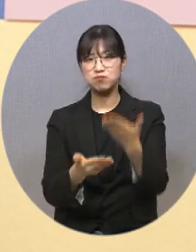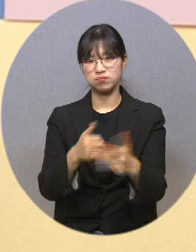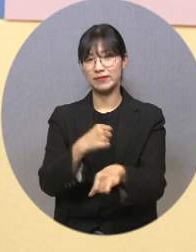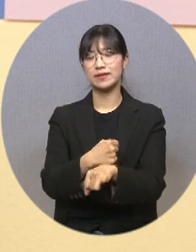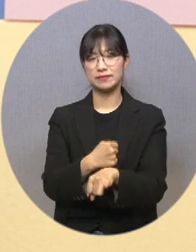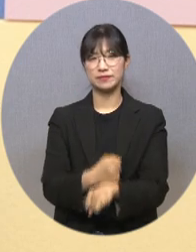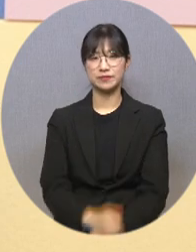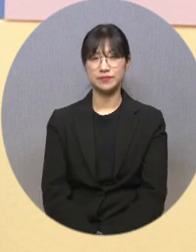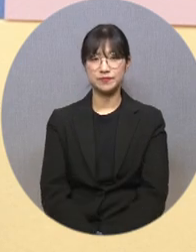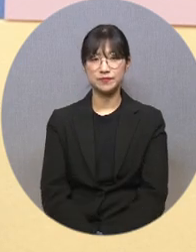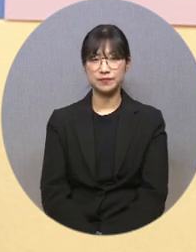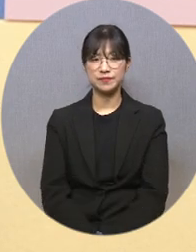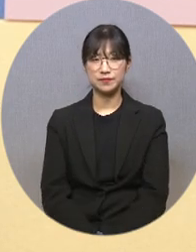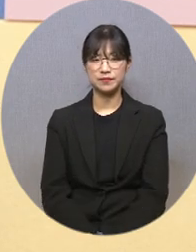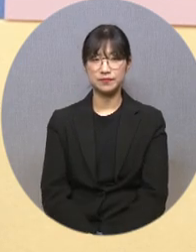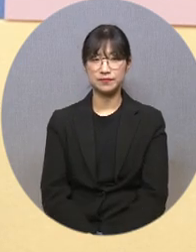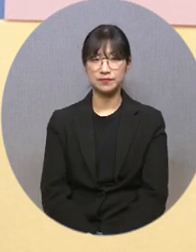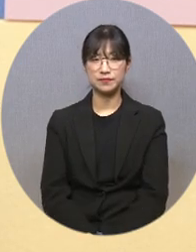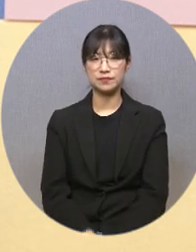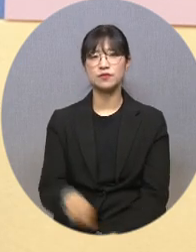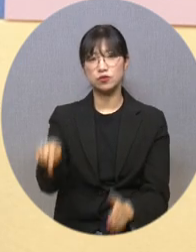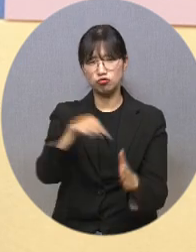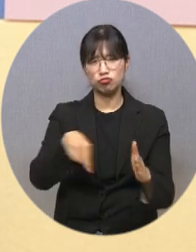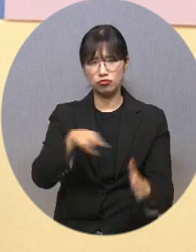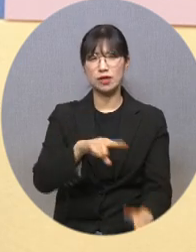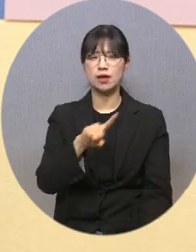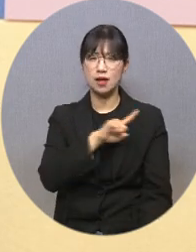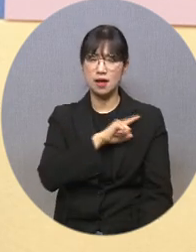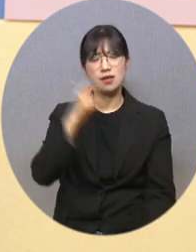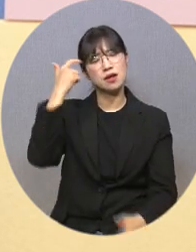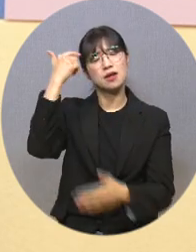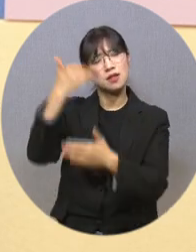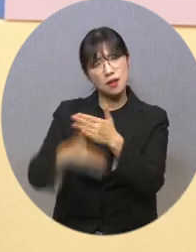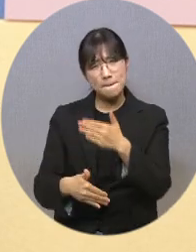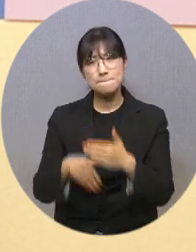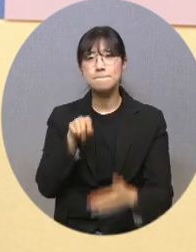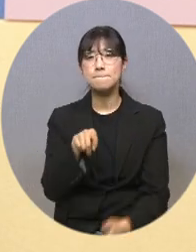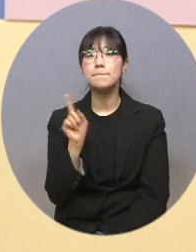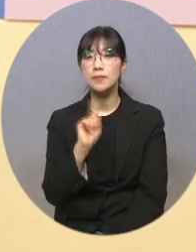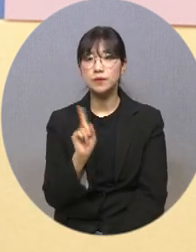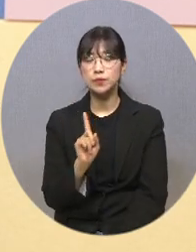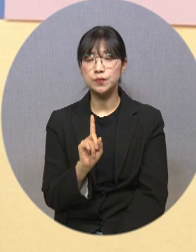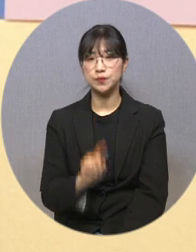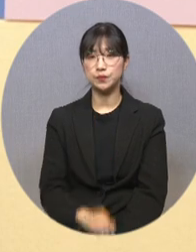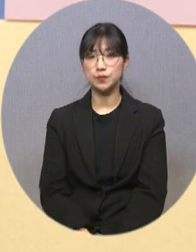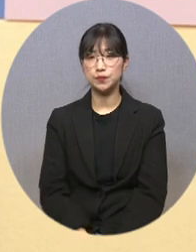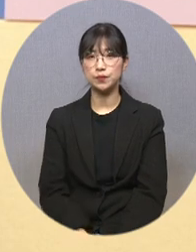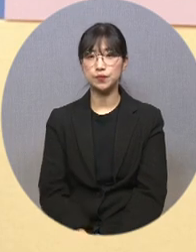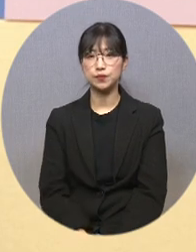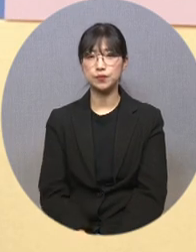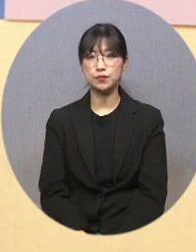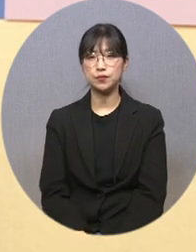도정 질문을 했습니다. 네. 그 가운데 가장 기억에 남는 것은 그거예요.